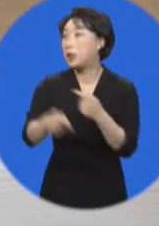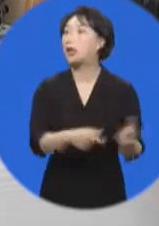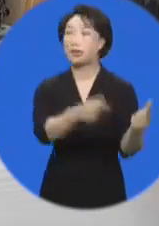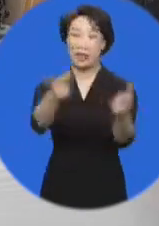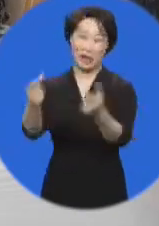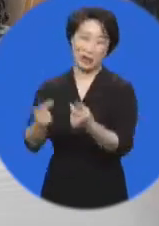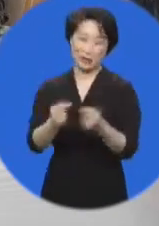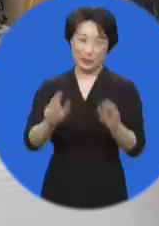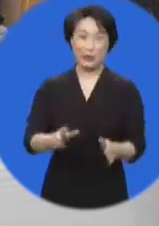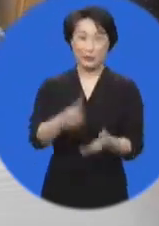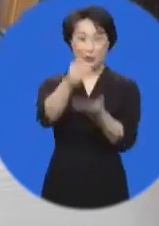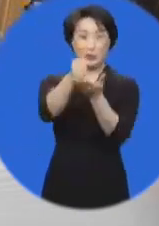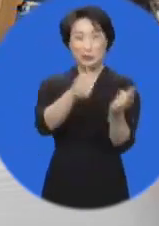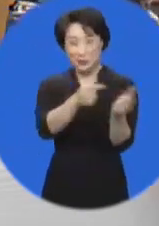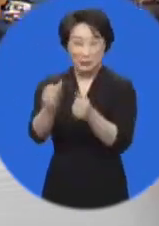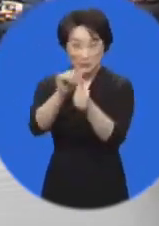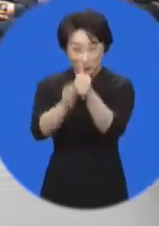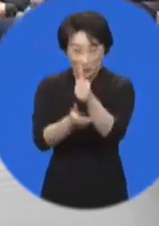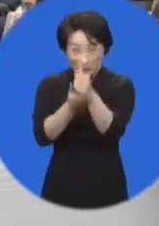시작.